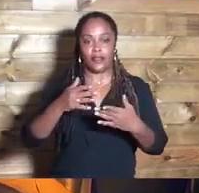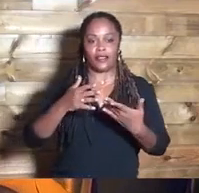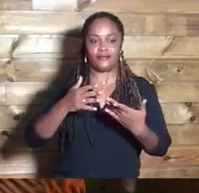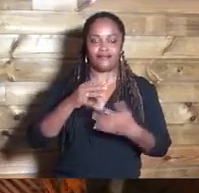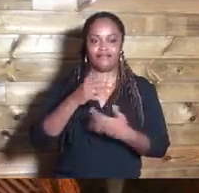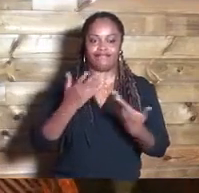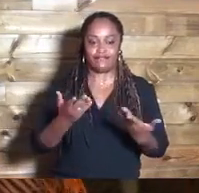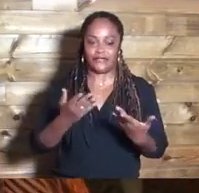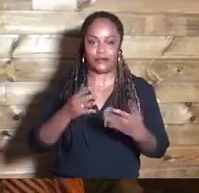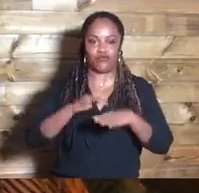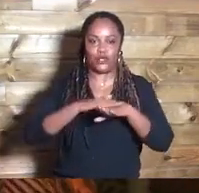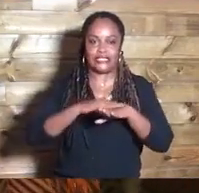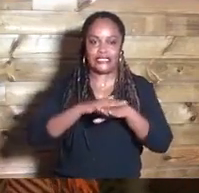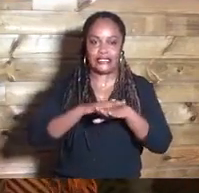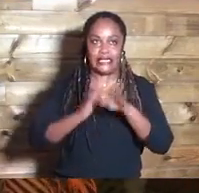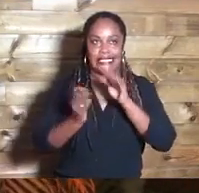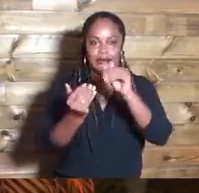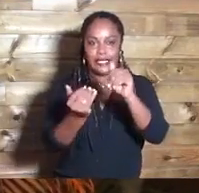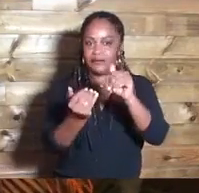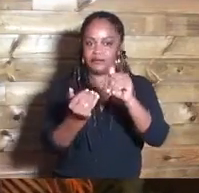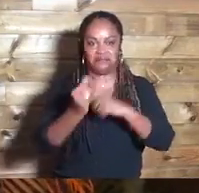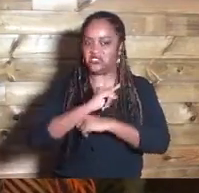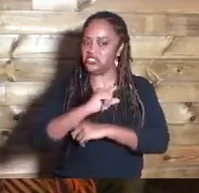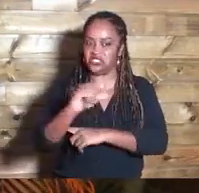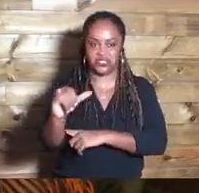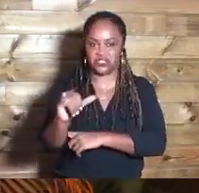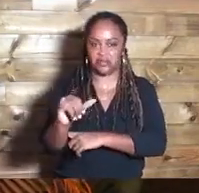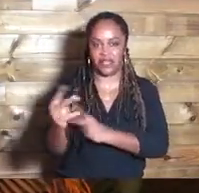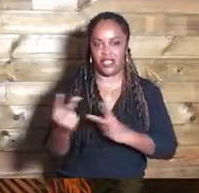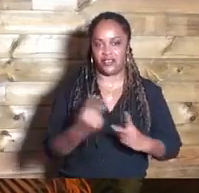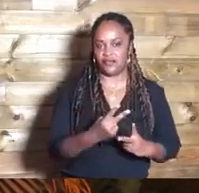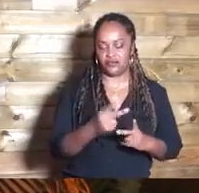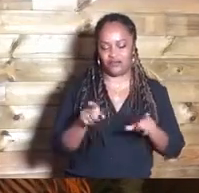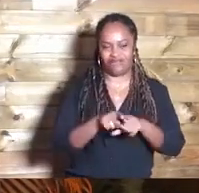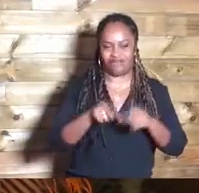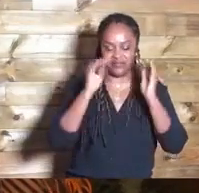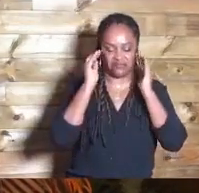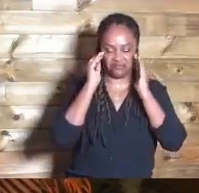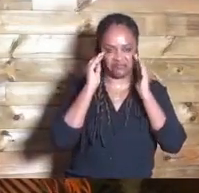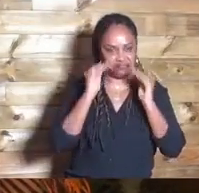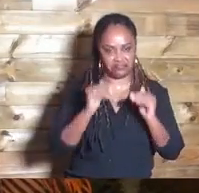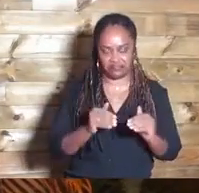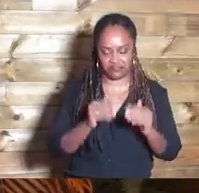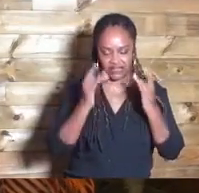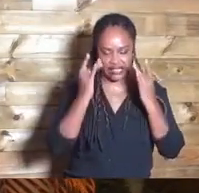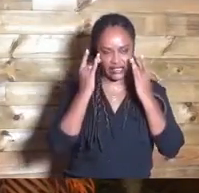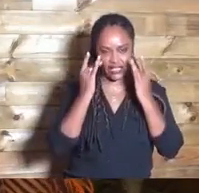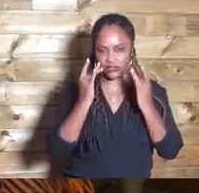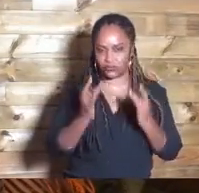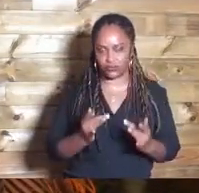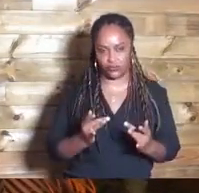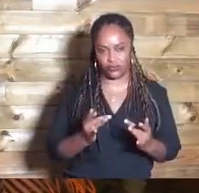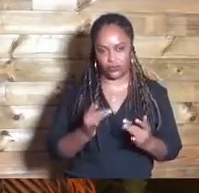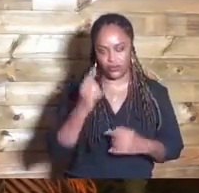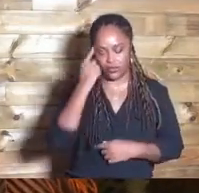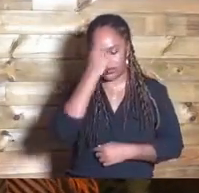venue. Et la déception fut, je vous le dis, très rude. Elle se lisait sur